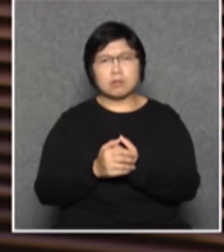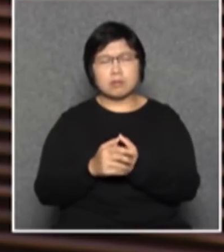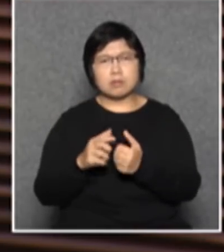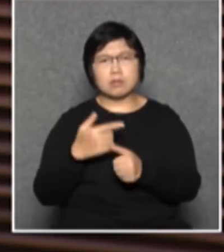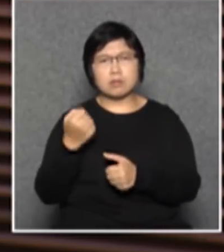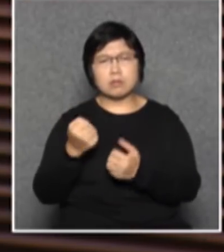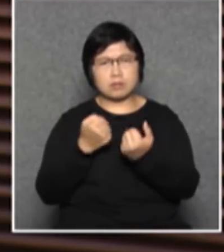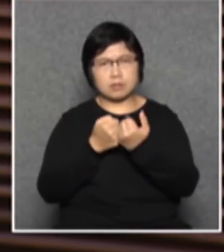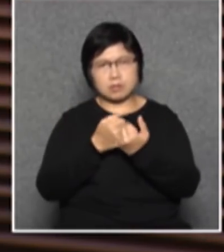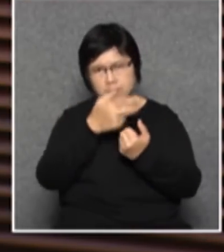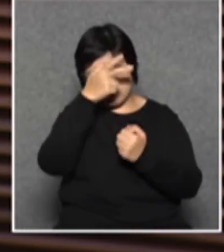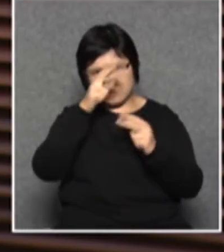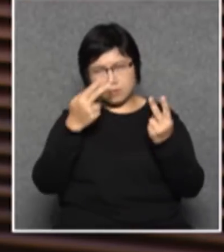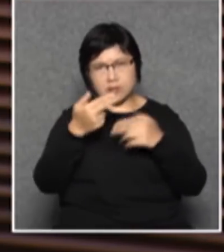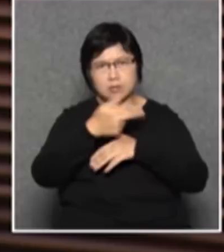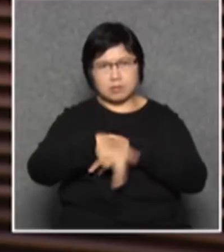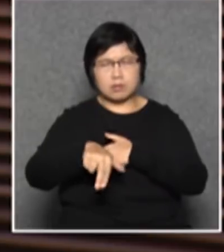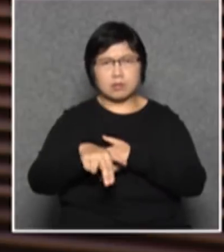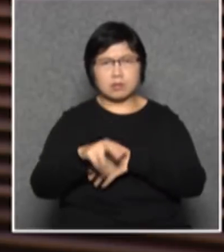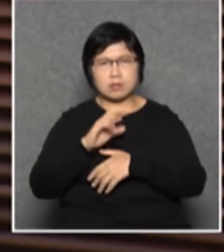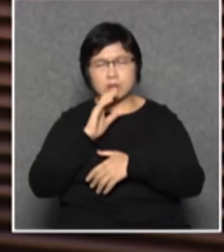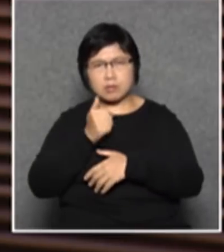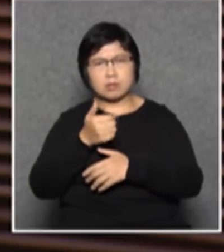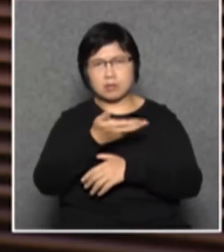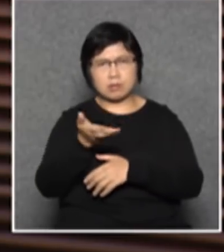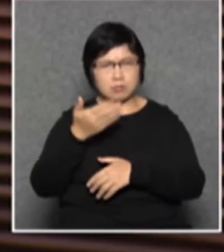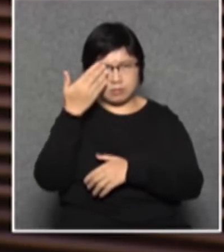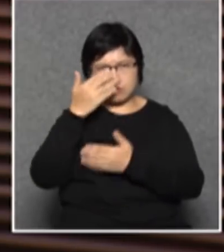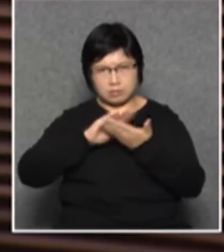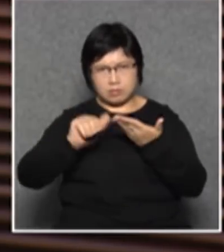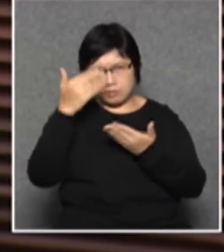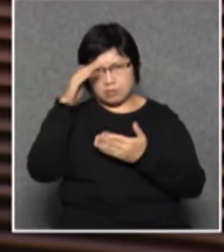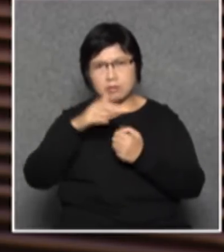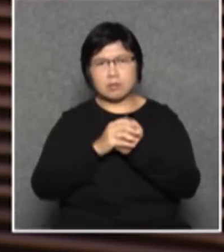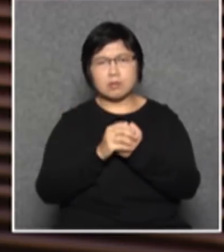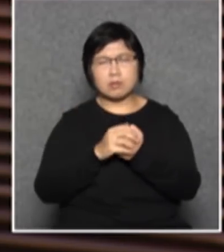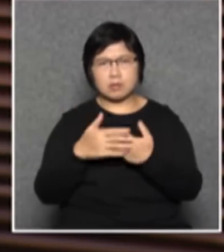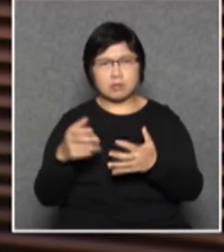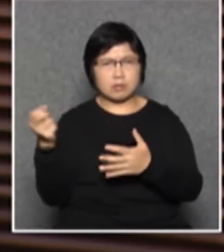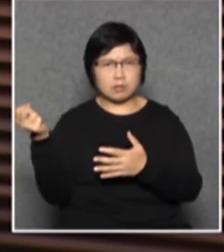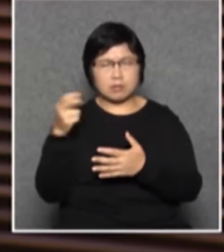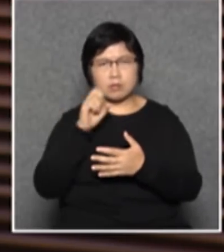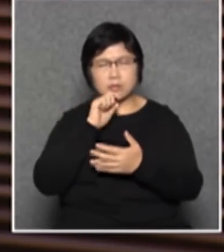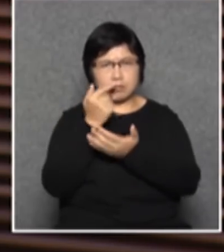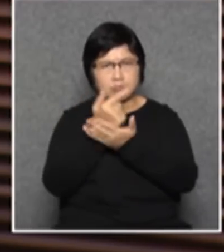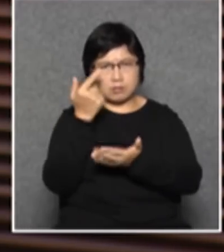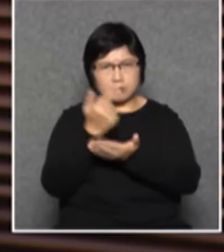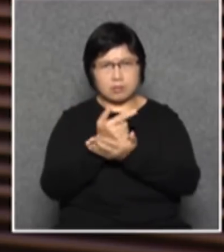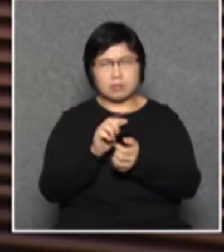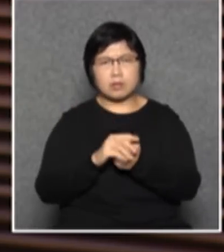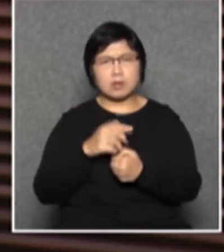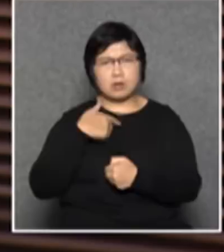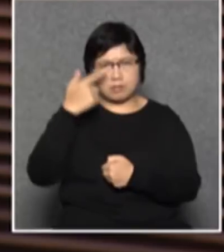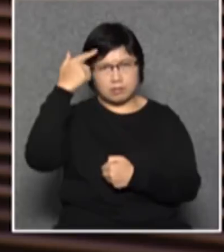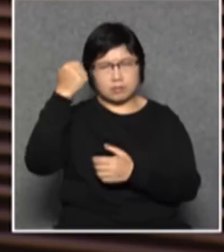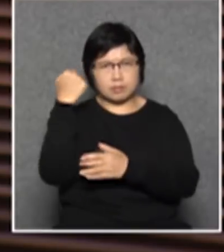持政改方案的理由其實大家都很清楚，不過我今天都要再次強調，很希望反